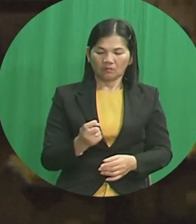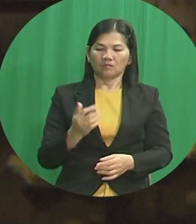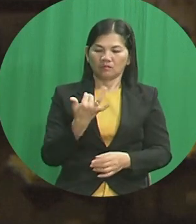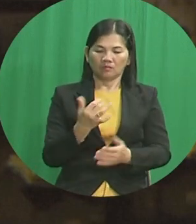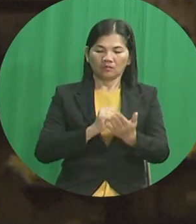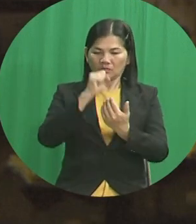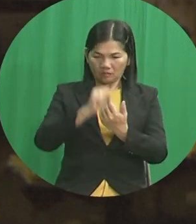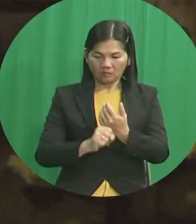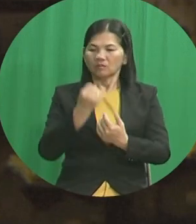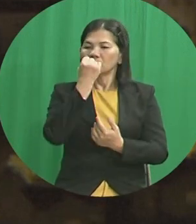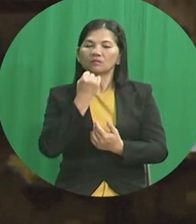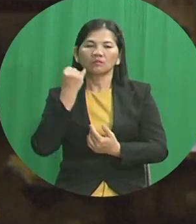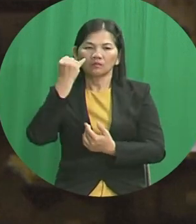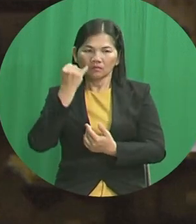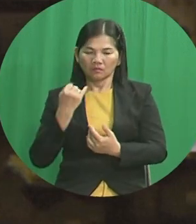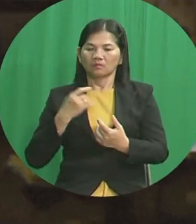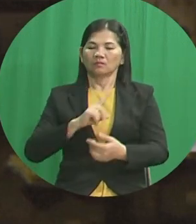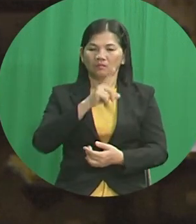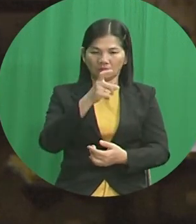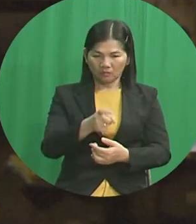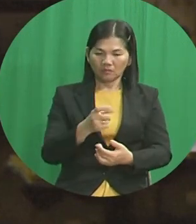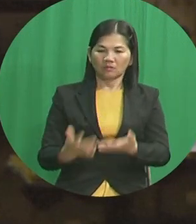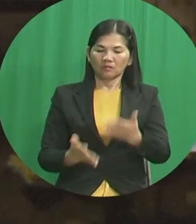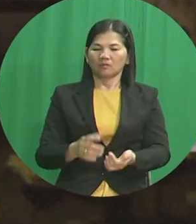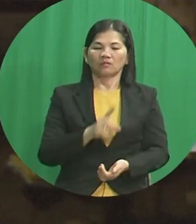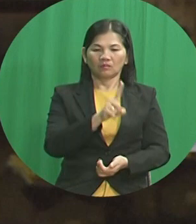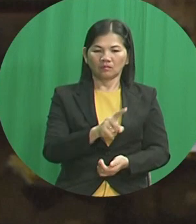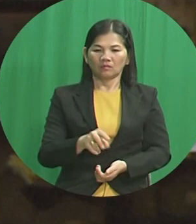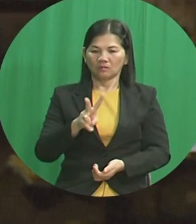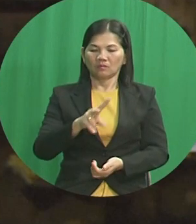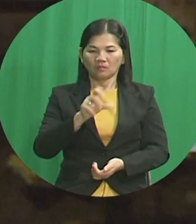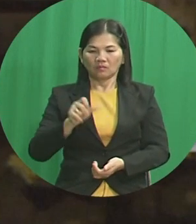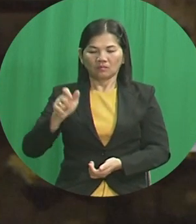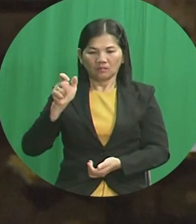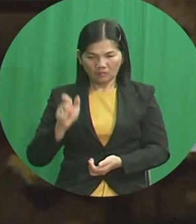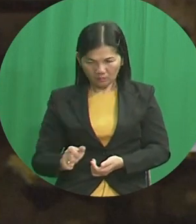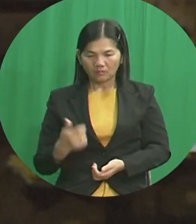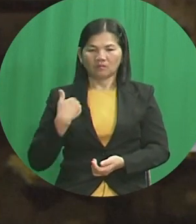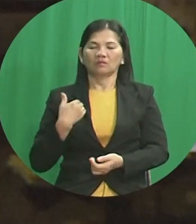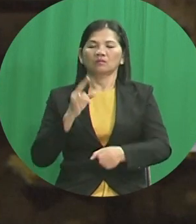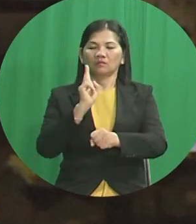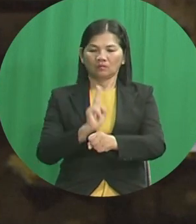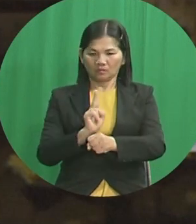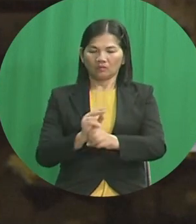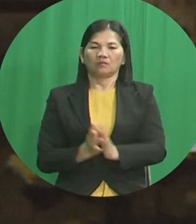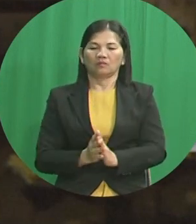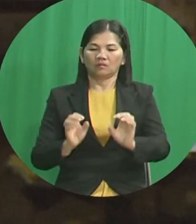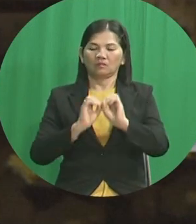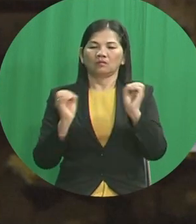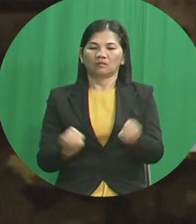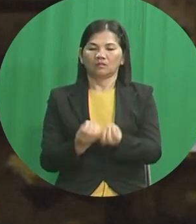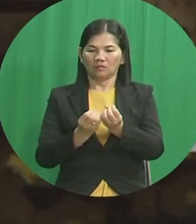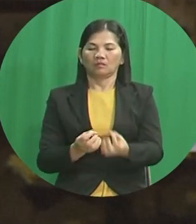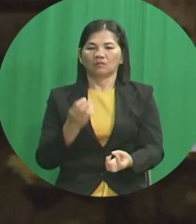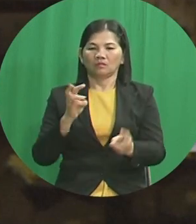7ខែតុលានៅអ៊ីស្រាអែលដែលបានសម្លាប់មនុស្សប្រហែល 1,200 នាក់ដែលភាគច្រើនជាជនស៊ីវិលអង្គការសហប្រជាជាតិ